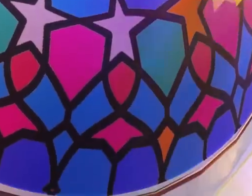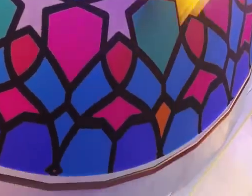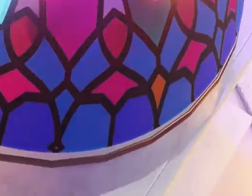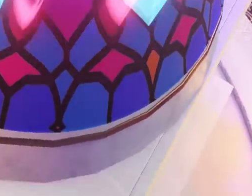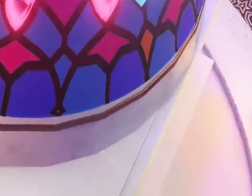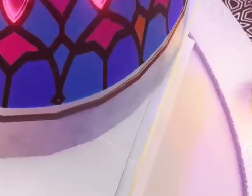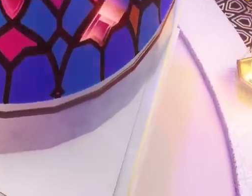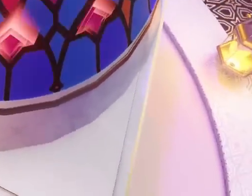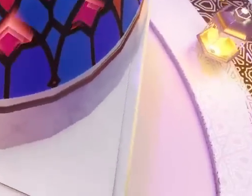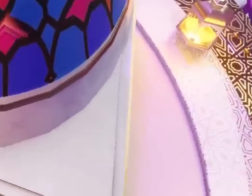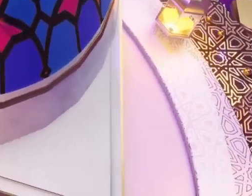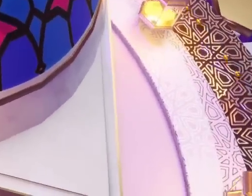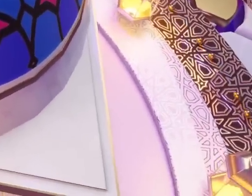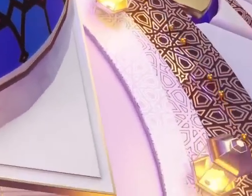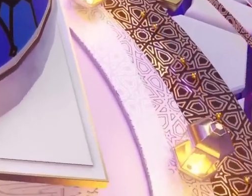ya.